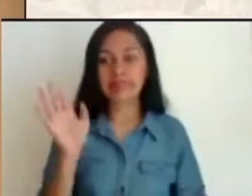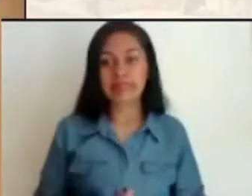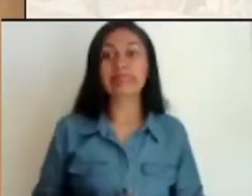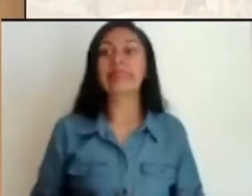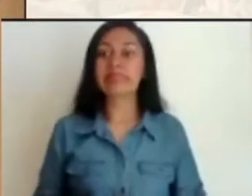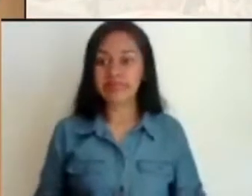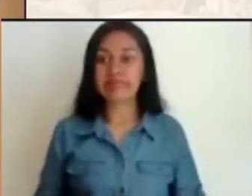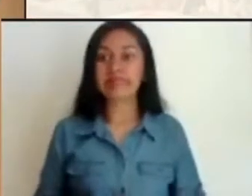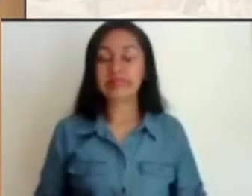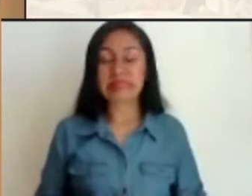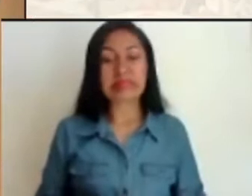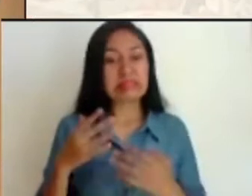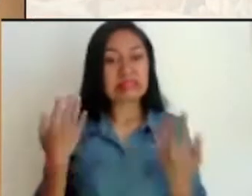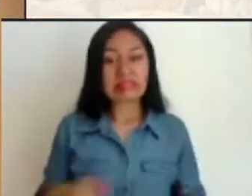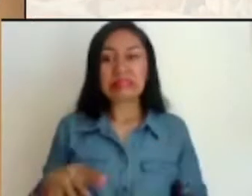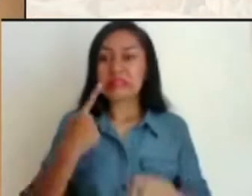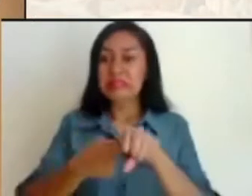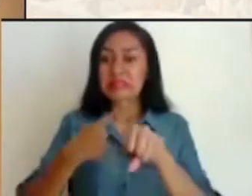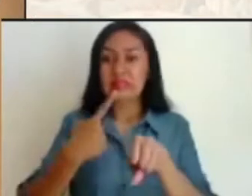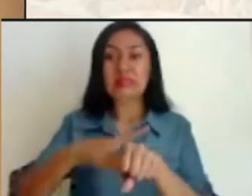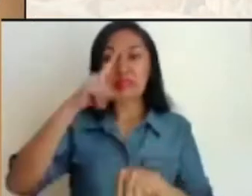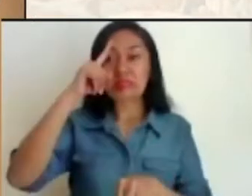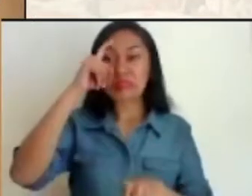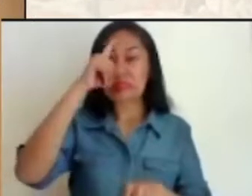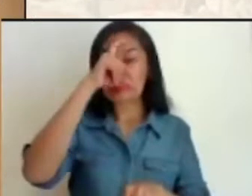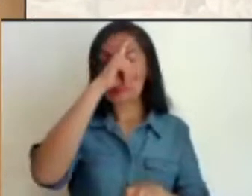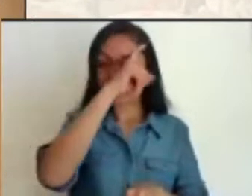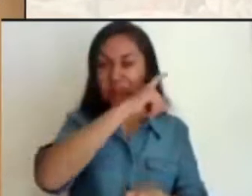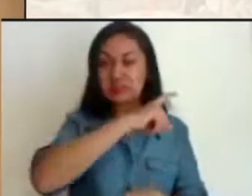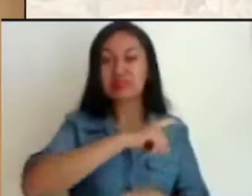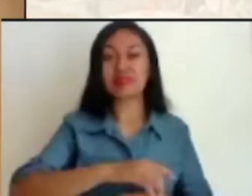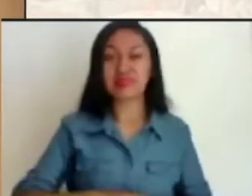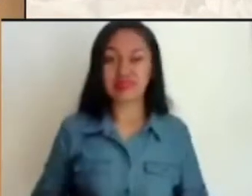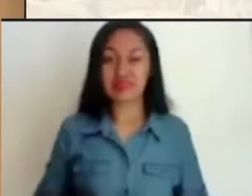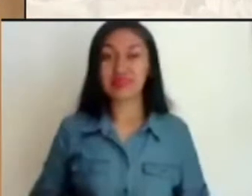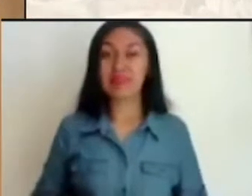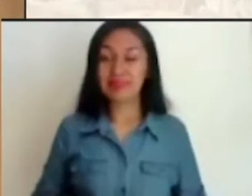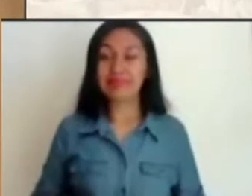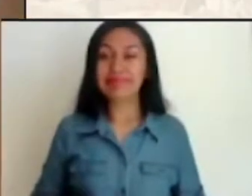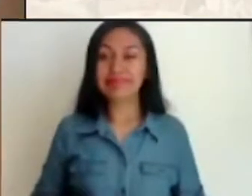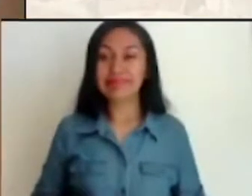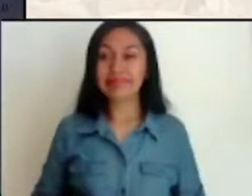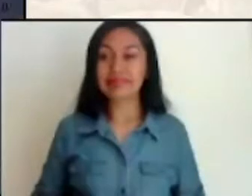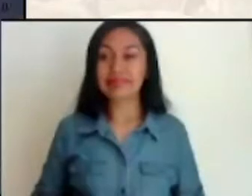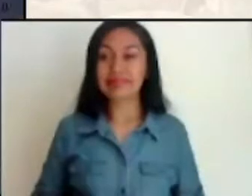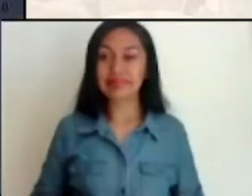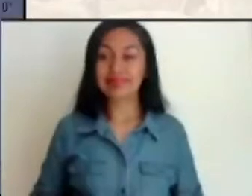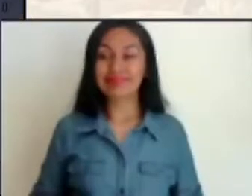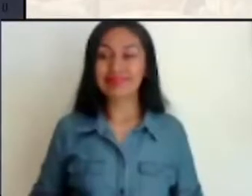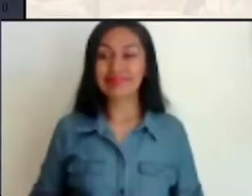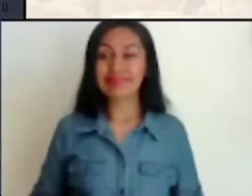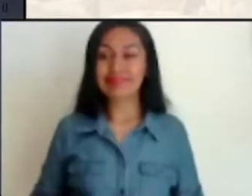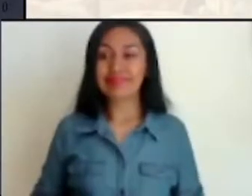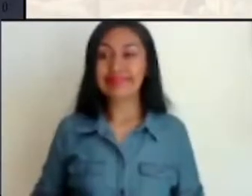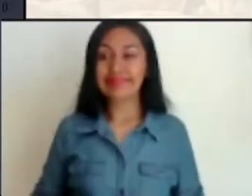Giustiniano, la peste infierì nuovamente sull'Europa verso la metà del 300, proveniendo dall'Asia. Come è noto, il